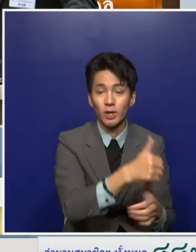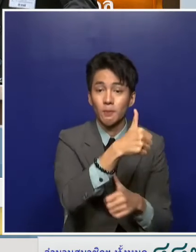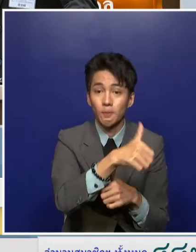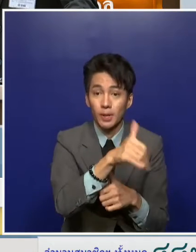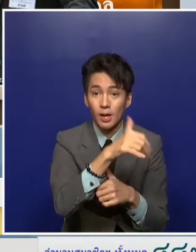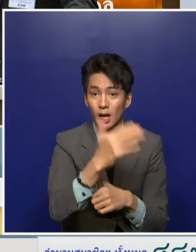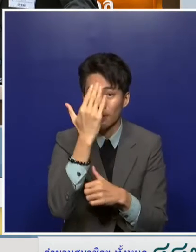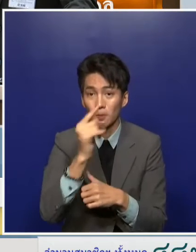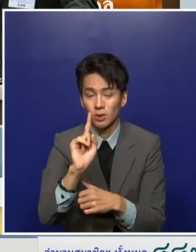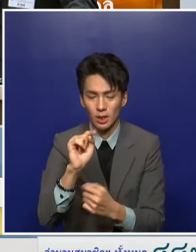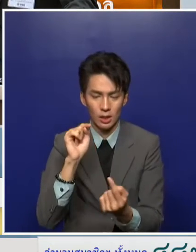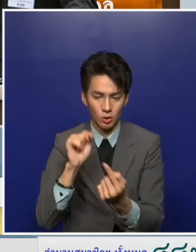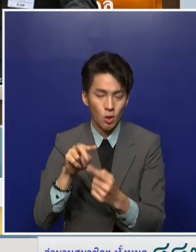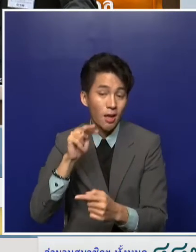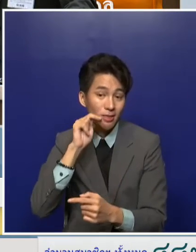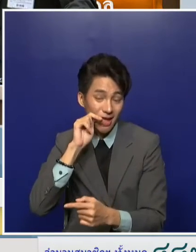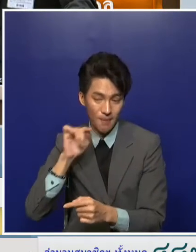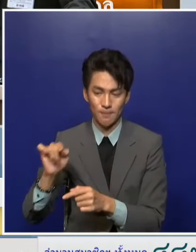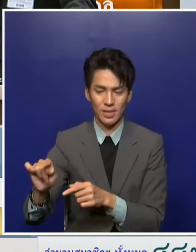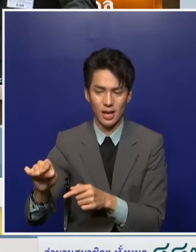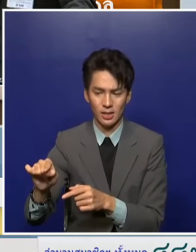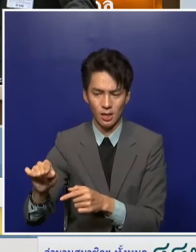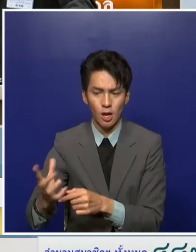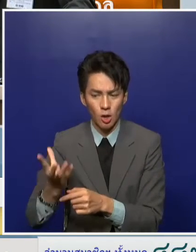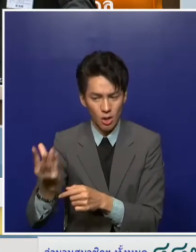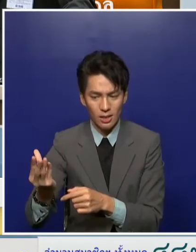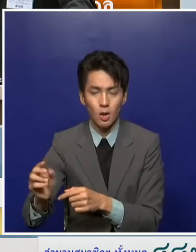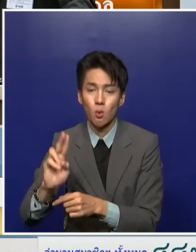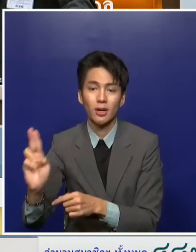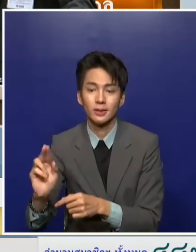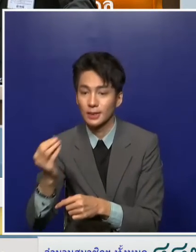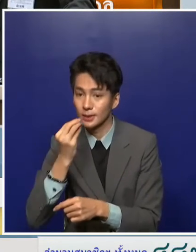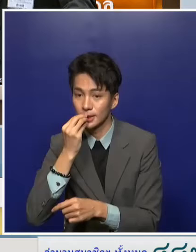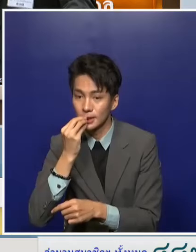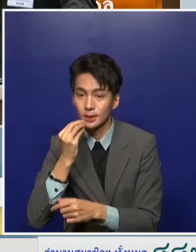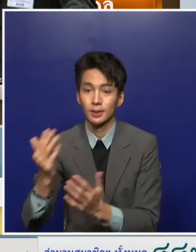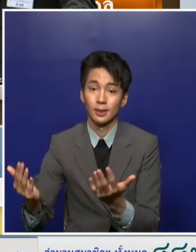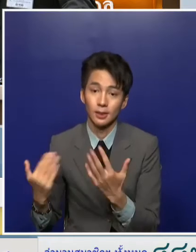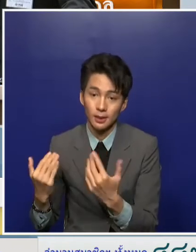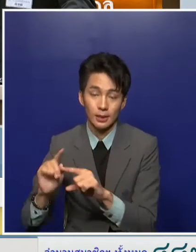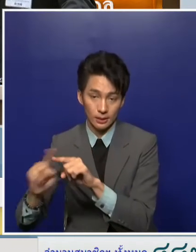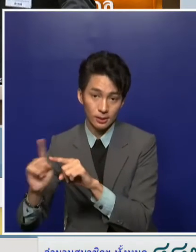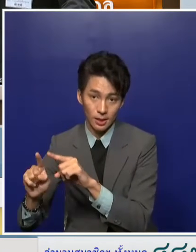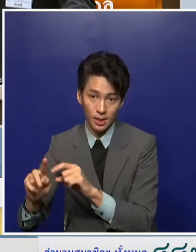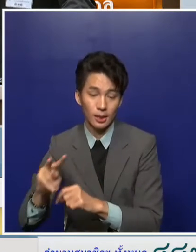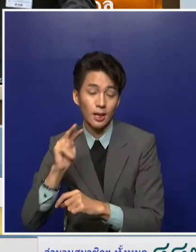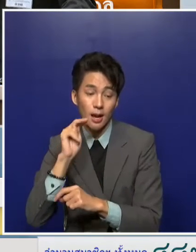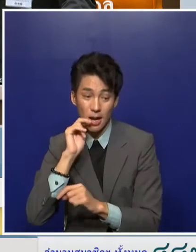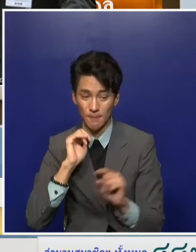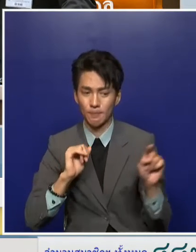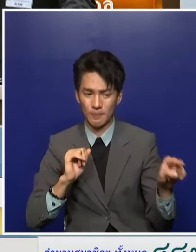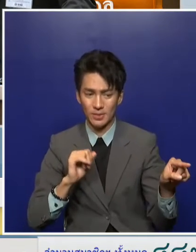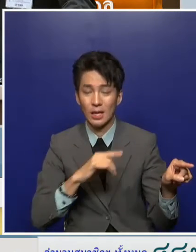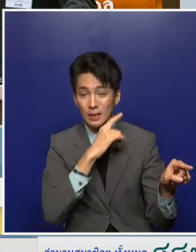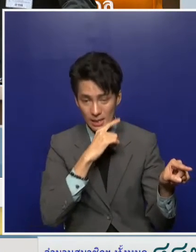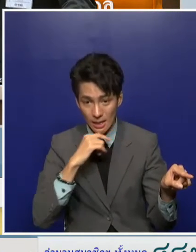เพราะลำพังแม่น้ำน่านเองก็เหลือไว้ใช้แค่เพียงการอุปโภคบริโภคแม่น้ำยมในหน้าแล้ง